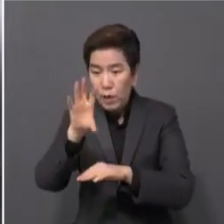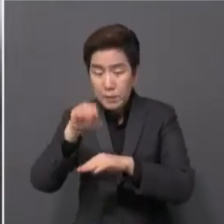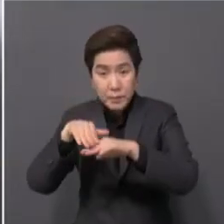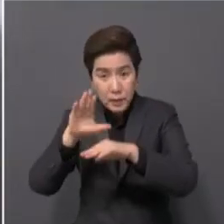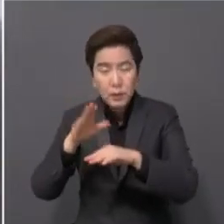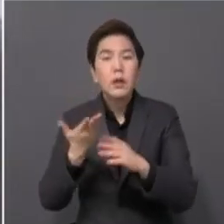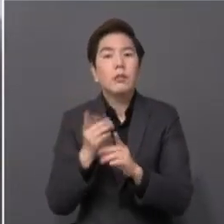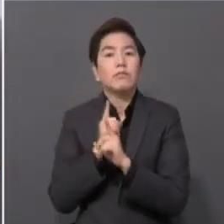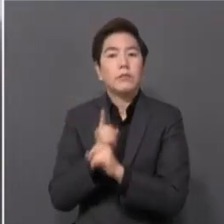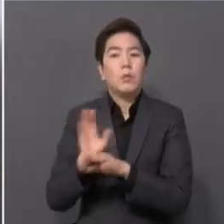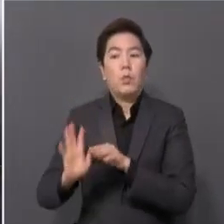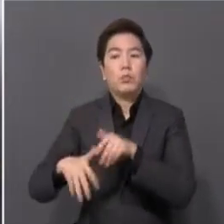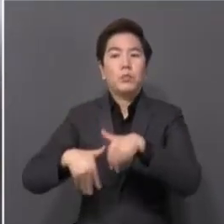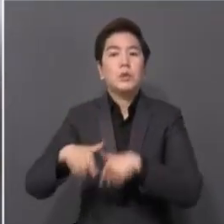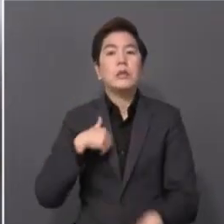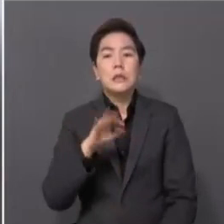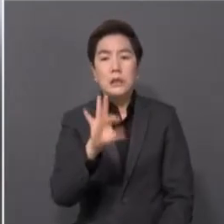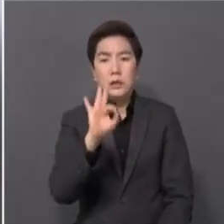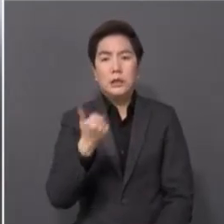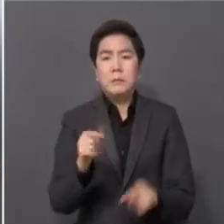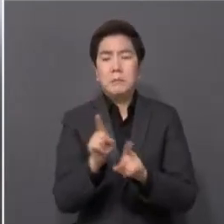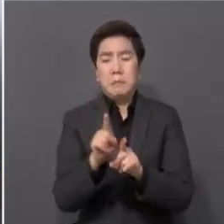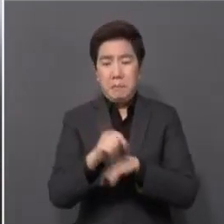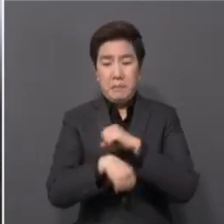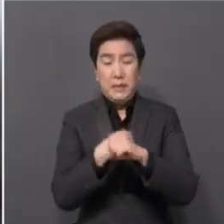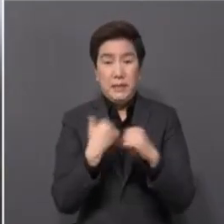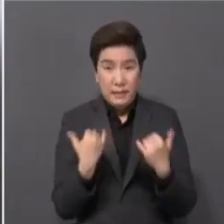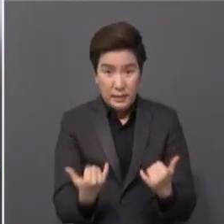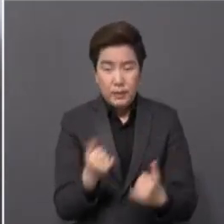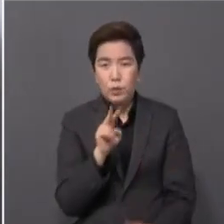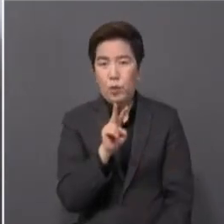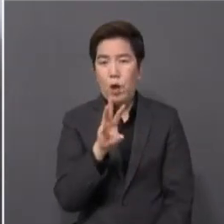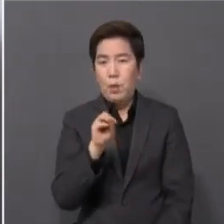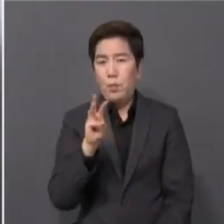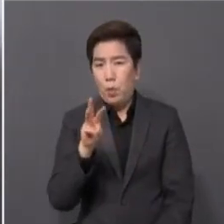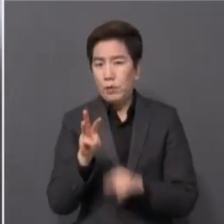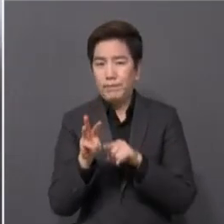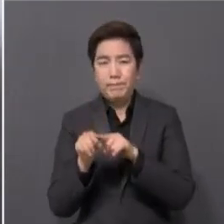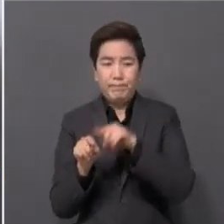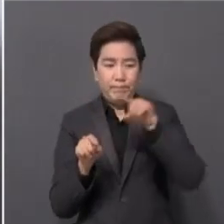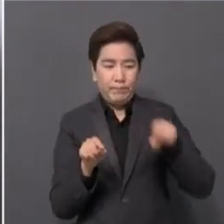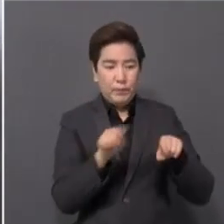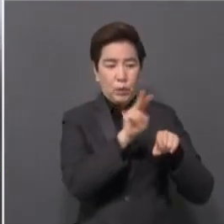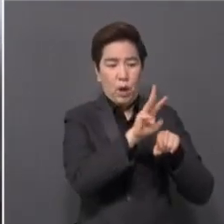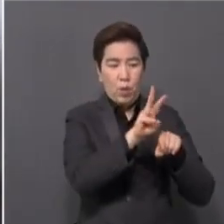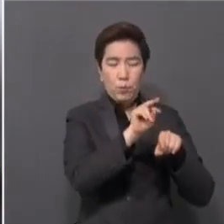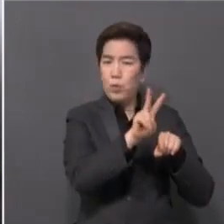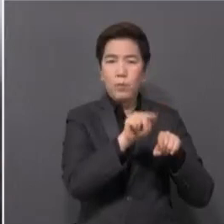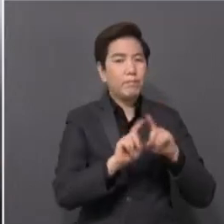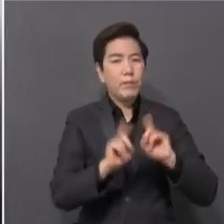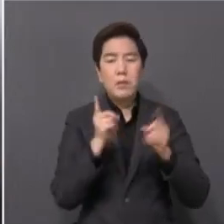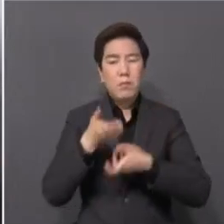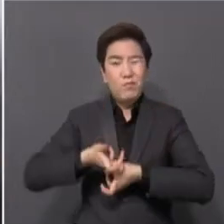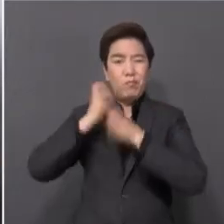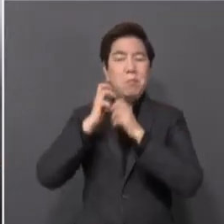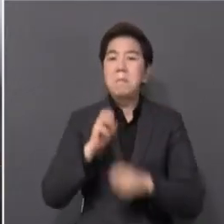ที่ประชาชนต้องการสถานการณ์ปี 2566นี้ไม่เหมือนในปี 2562จะถอยกลับไปเป็นแบบ